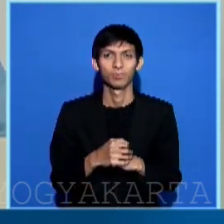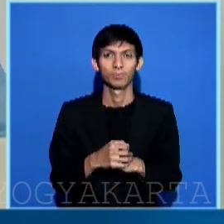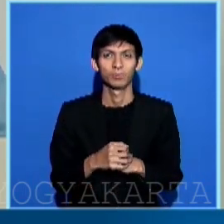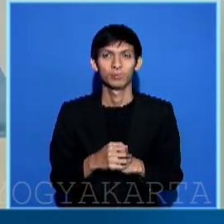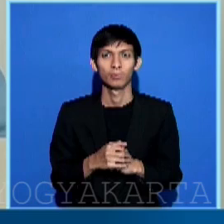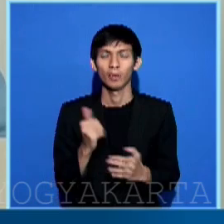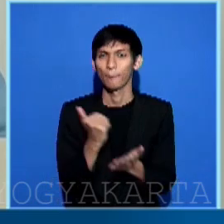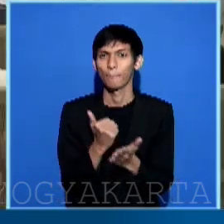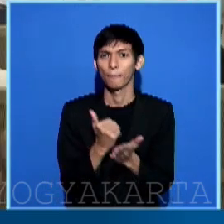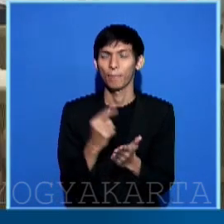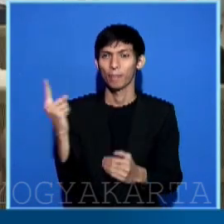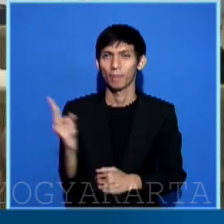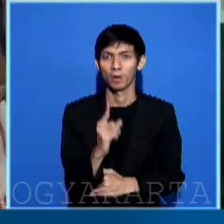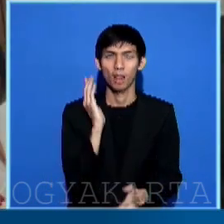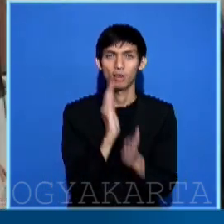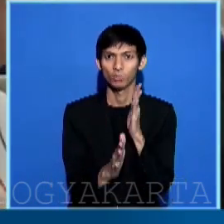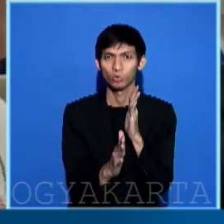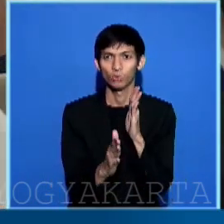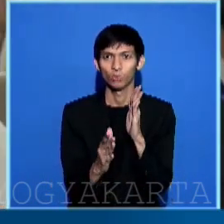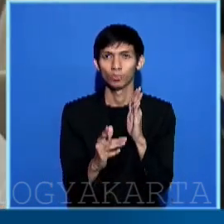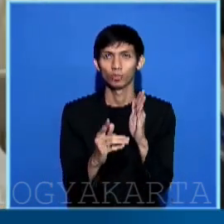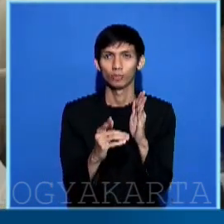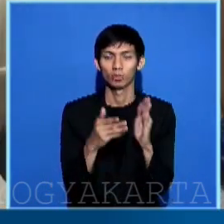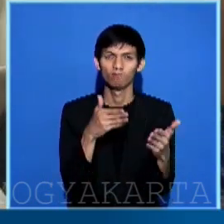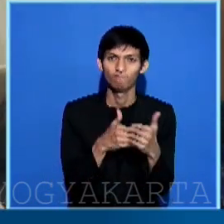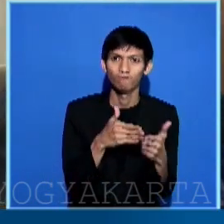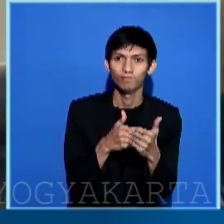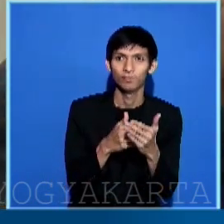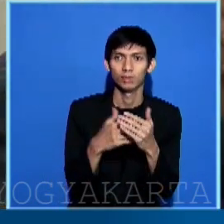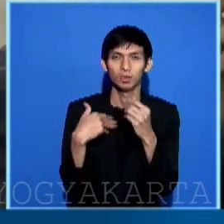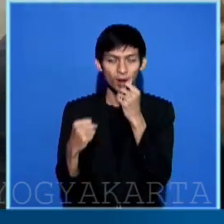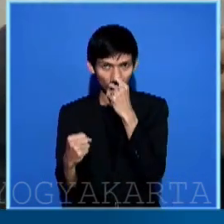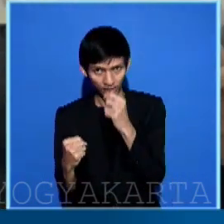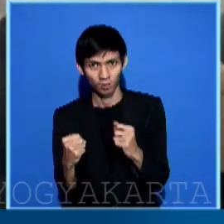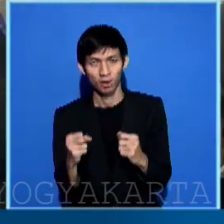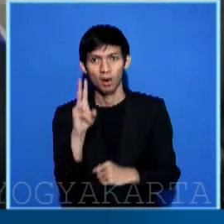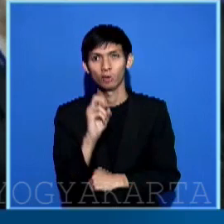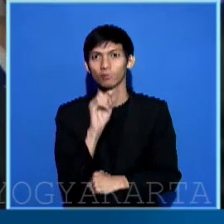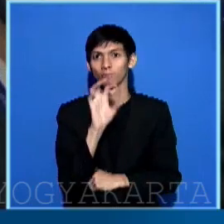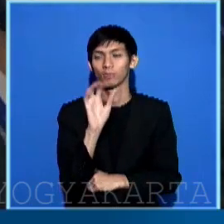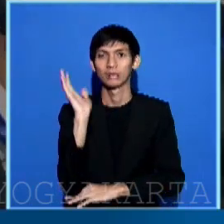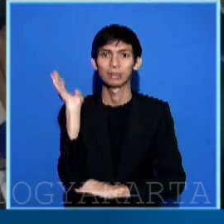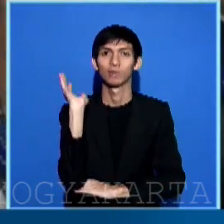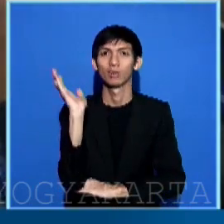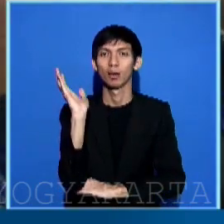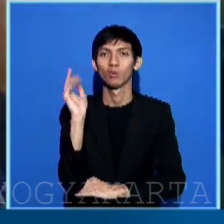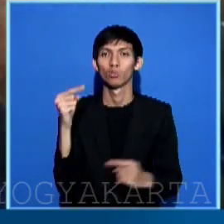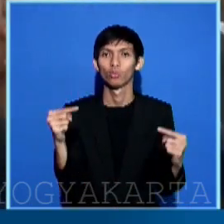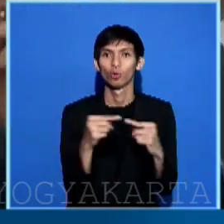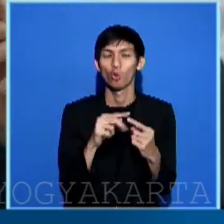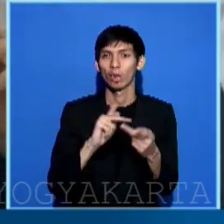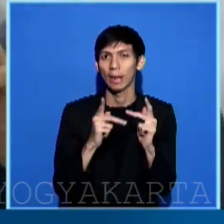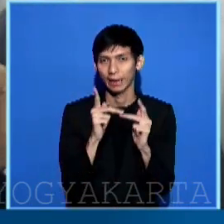hadir secara langsung Namun karena kendala kesehatan dan rekomendasi dokter ia harus menyampaikan sambutannya secara virtual Nah